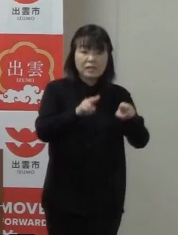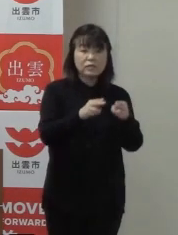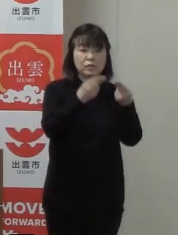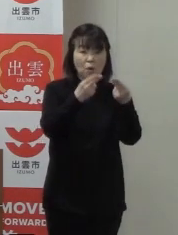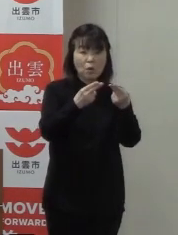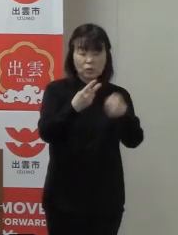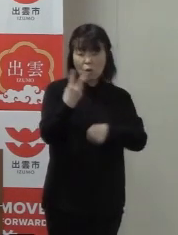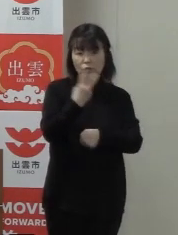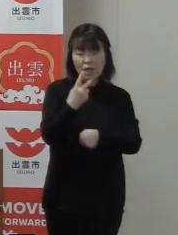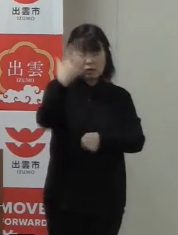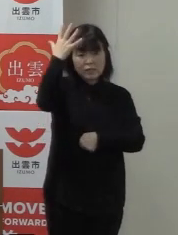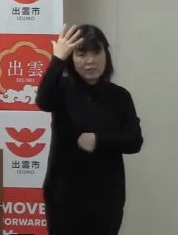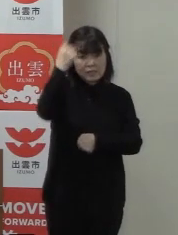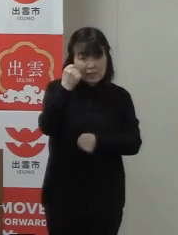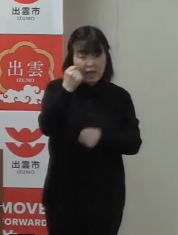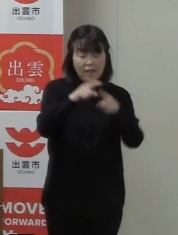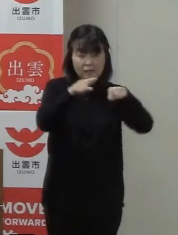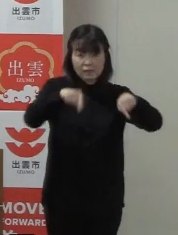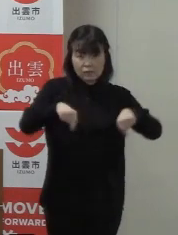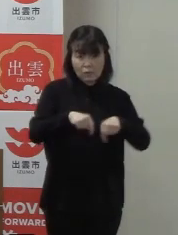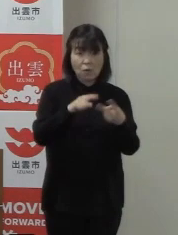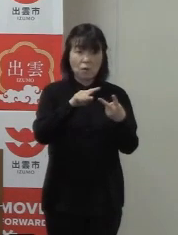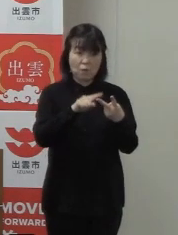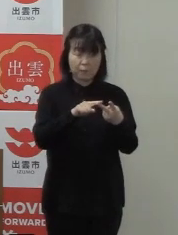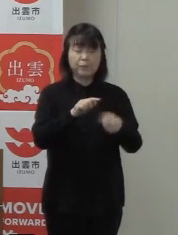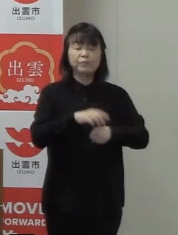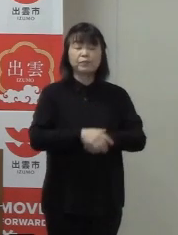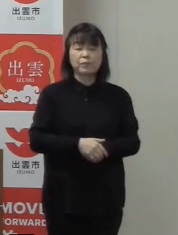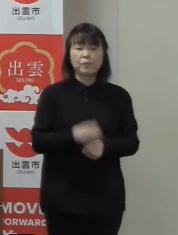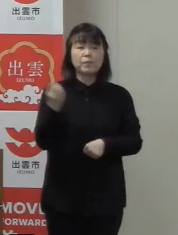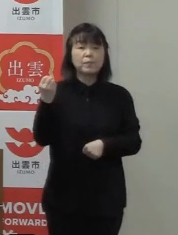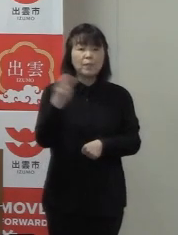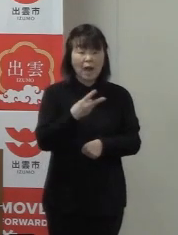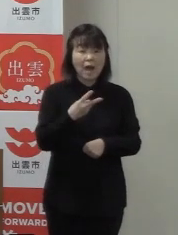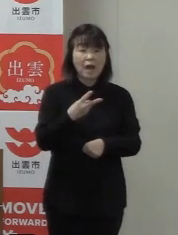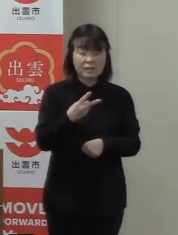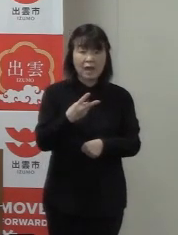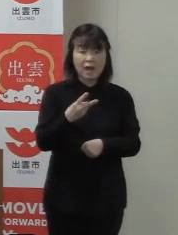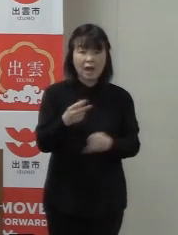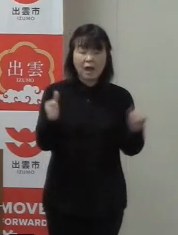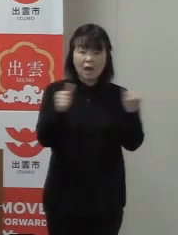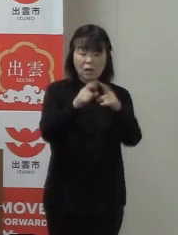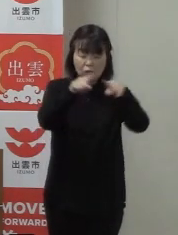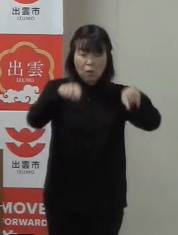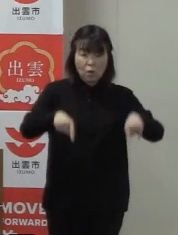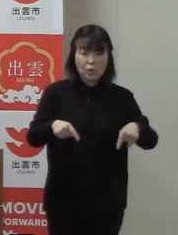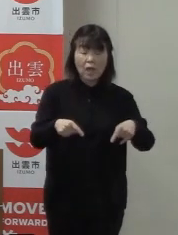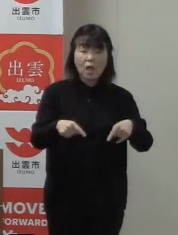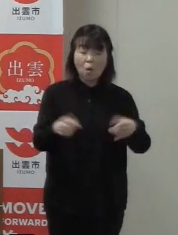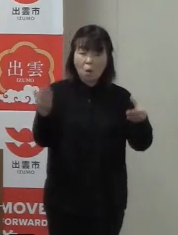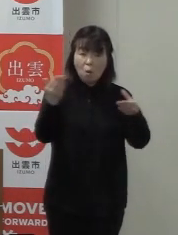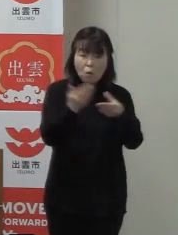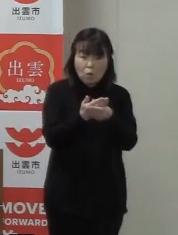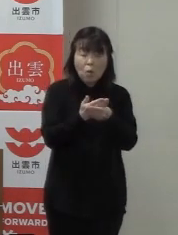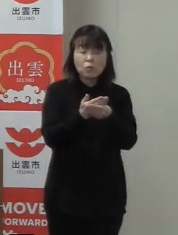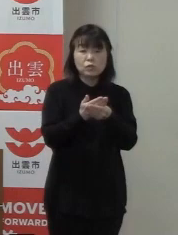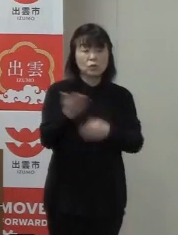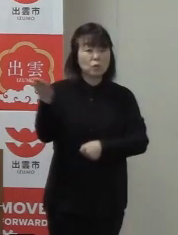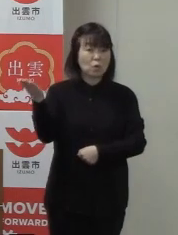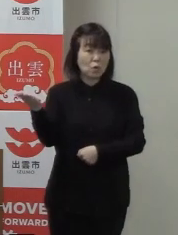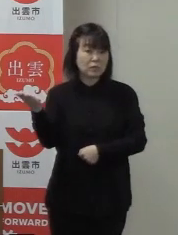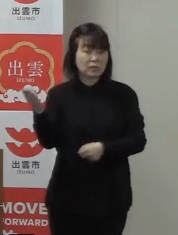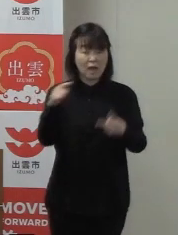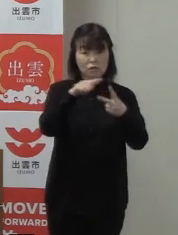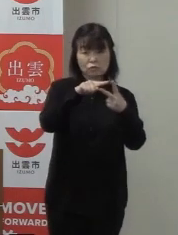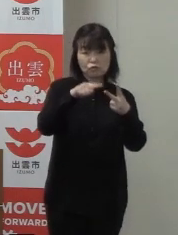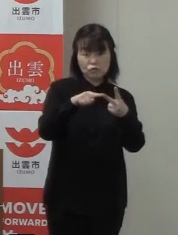して、2人の記念用婚姻届保管ファイル、これはこの2種類の中から、お